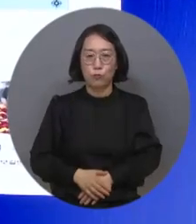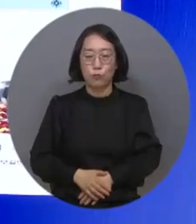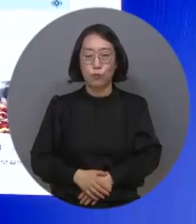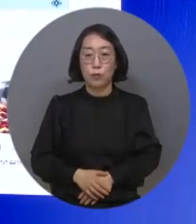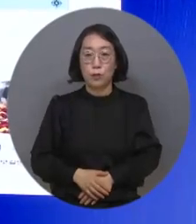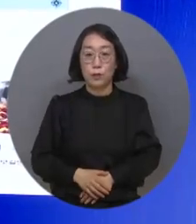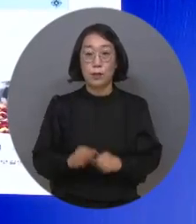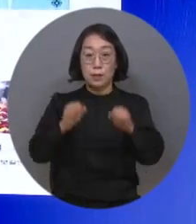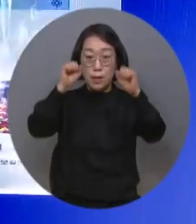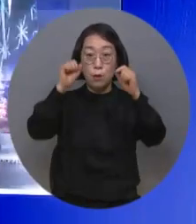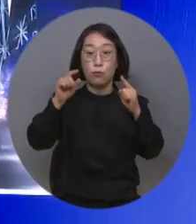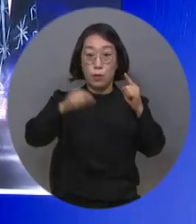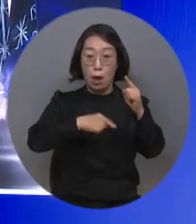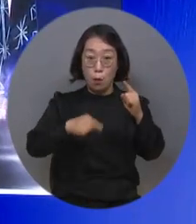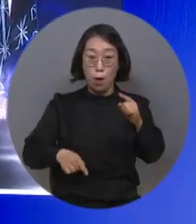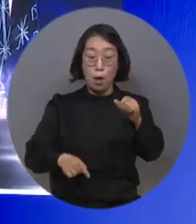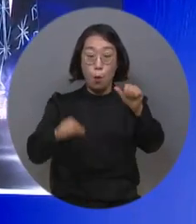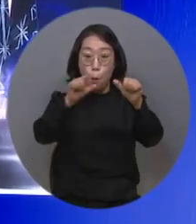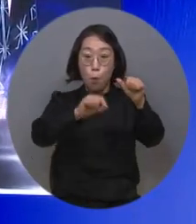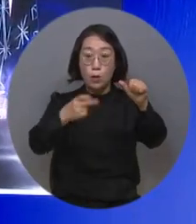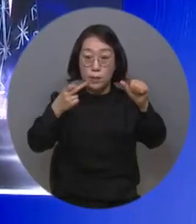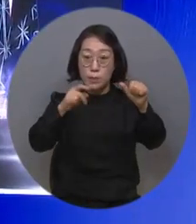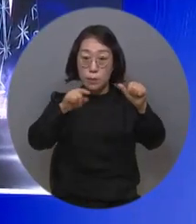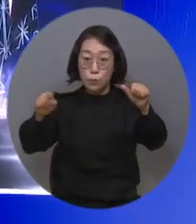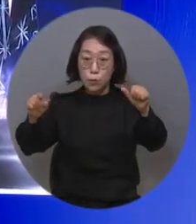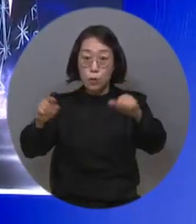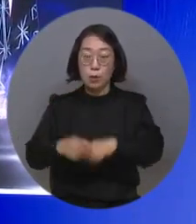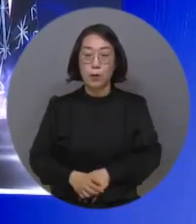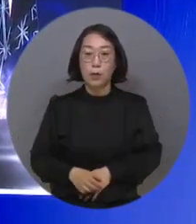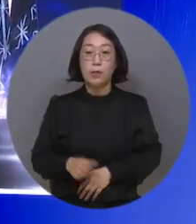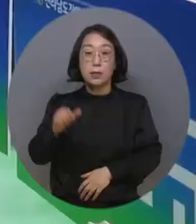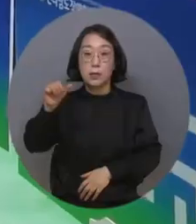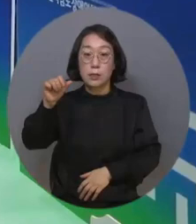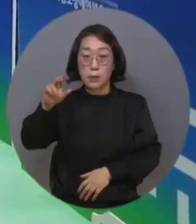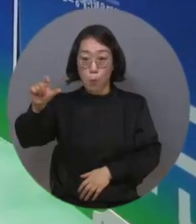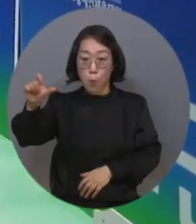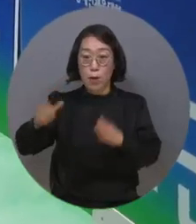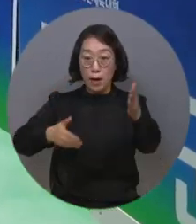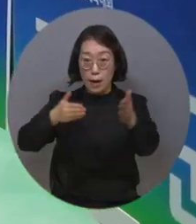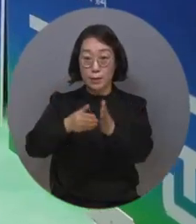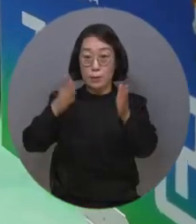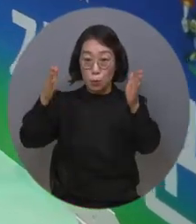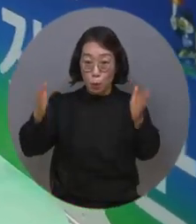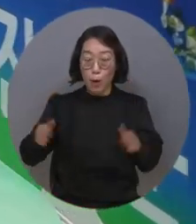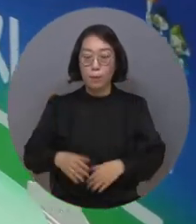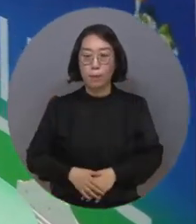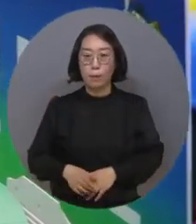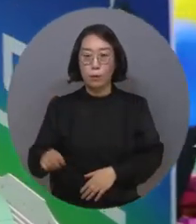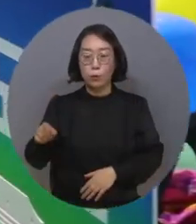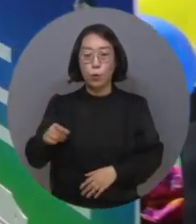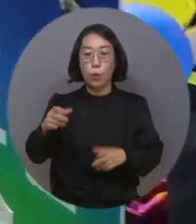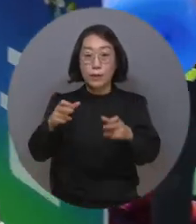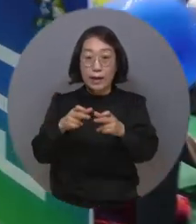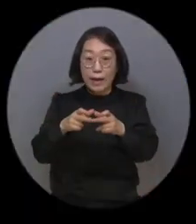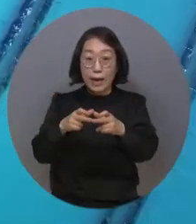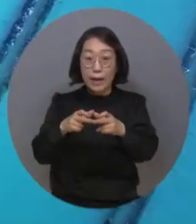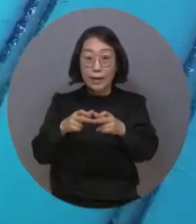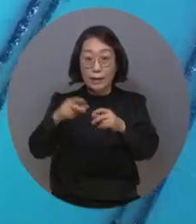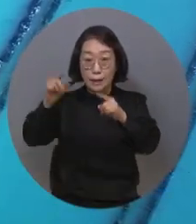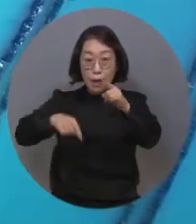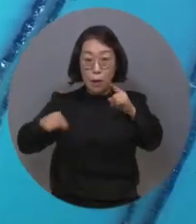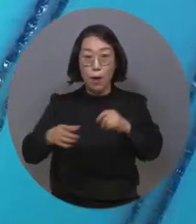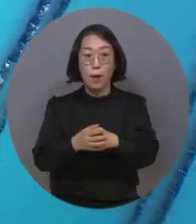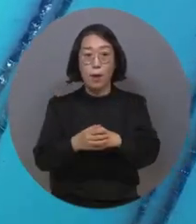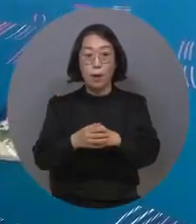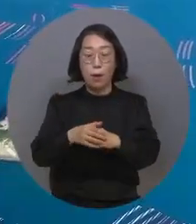전라남도 체육대회는 오는 5월 12일부터 5월 15일까지 열릴 예정이며 제31회 전라남도 장애인 체육대회는 건강의